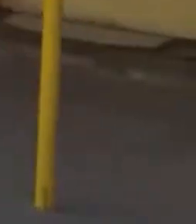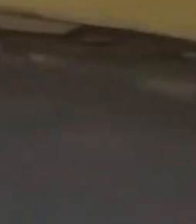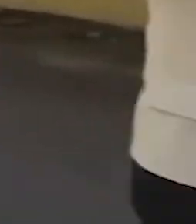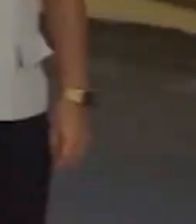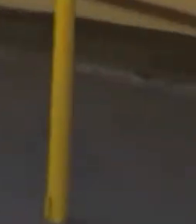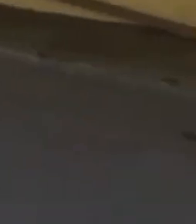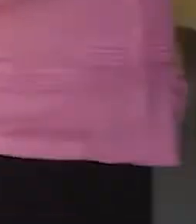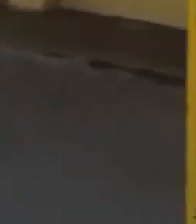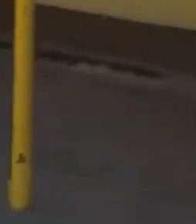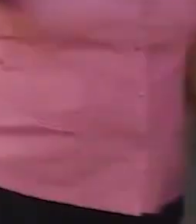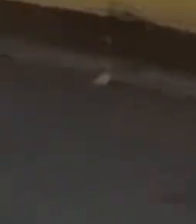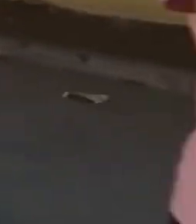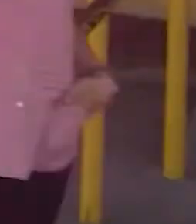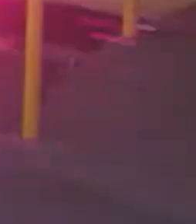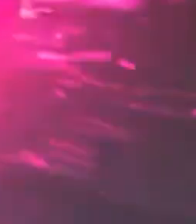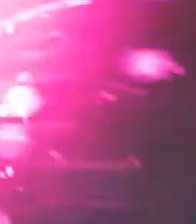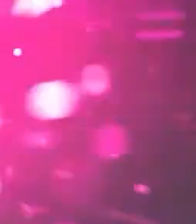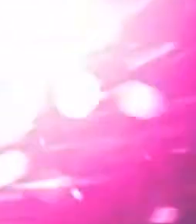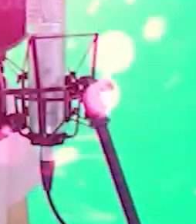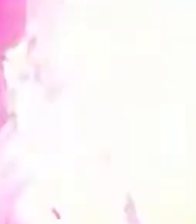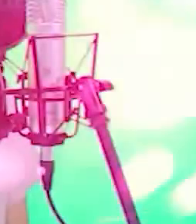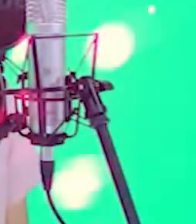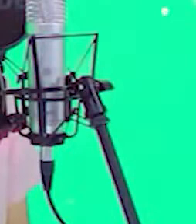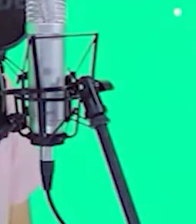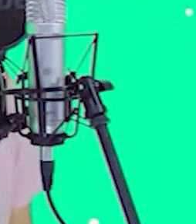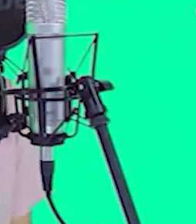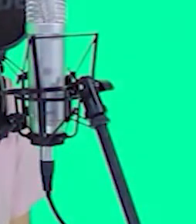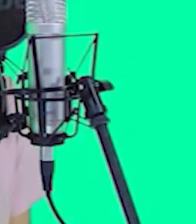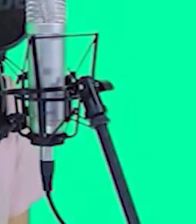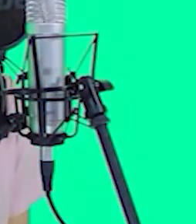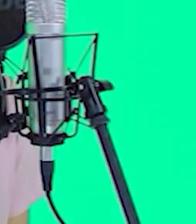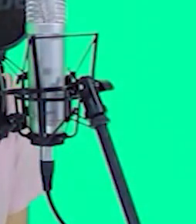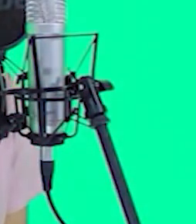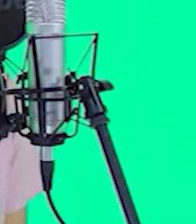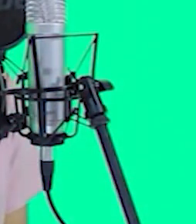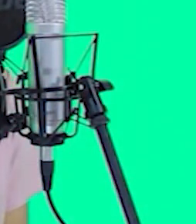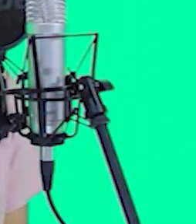mga guro. Tuwing na gamitin ang wasto,